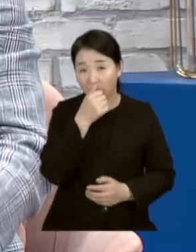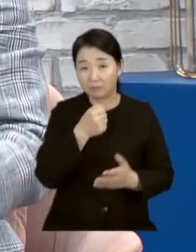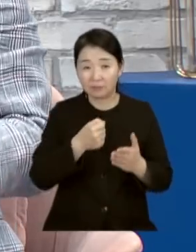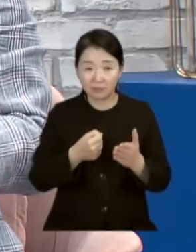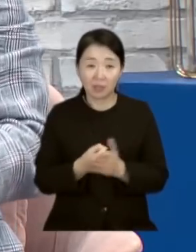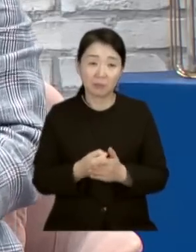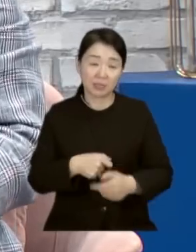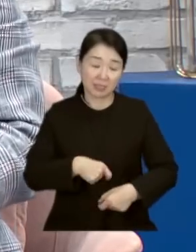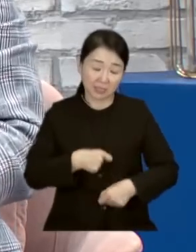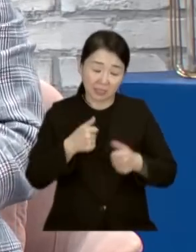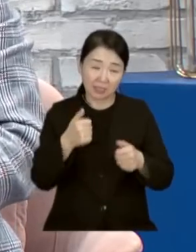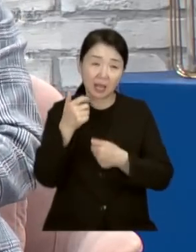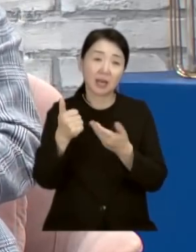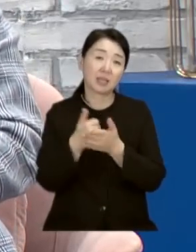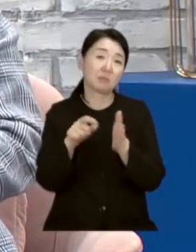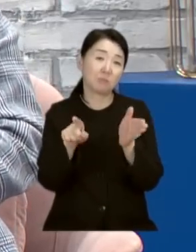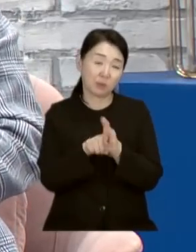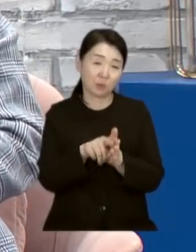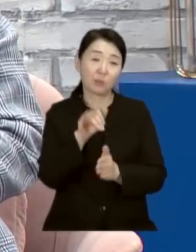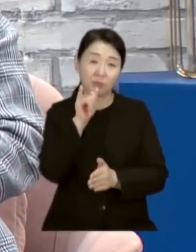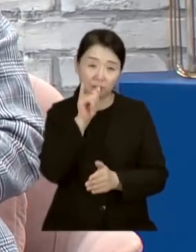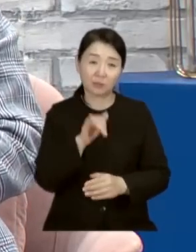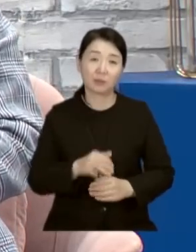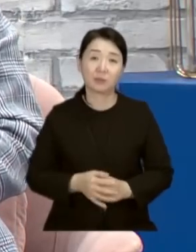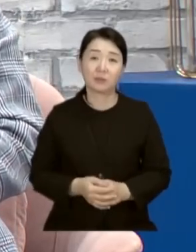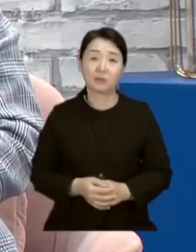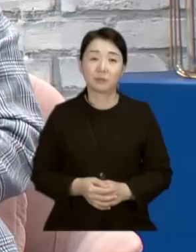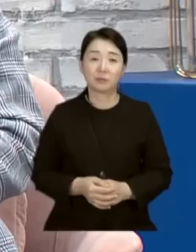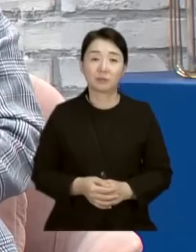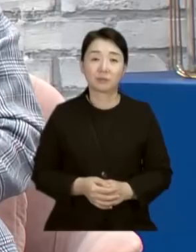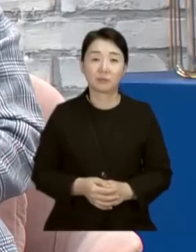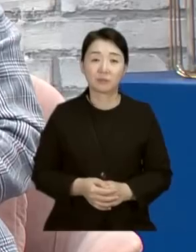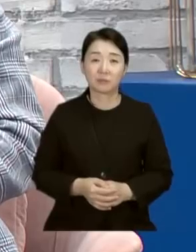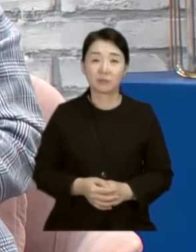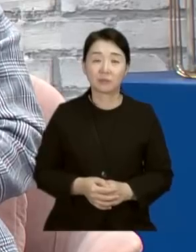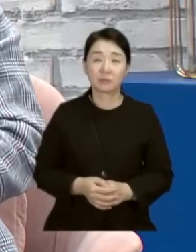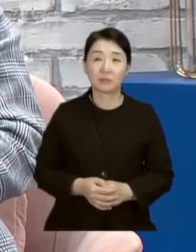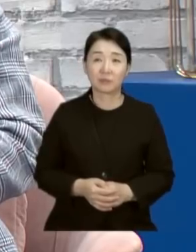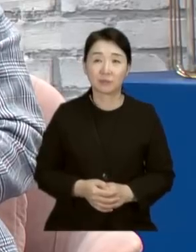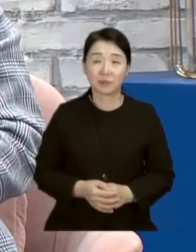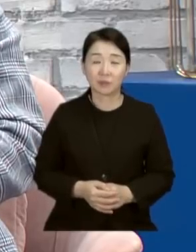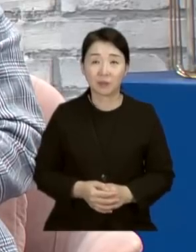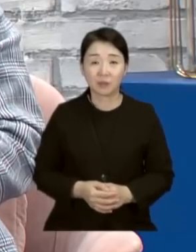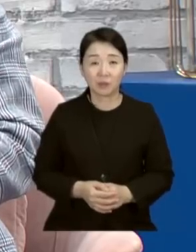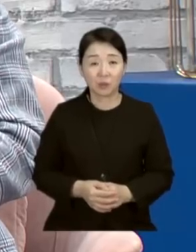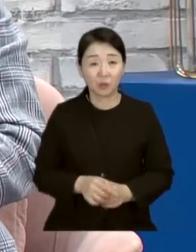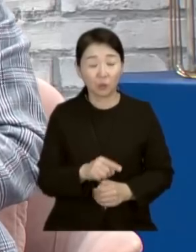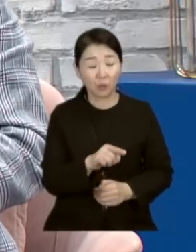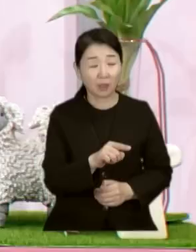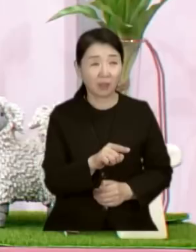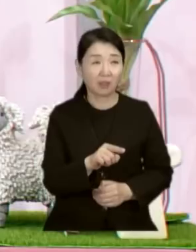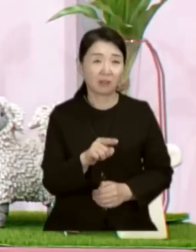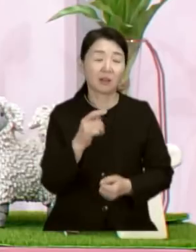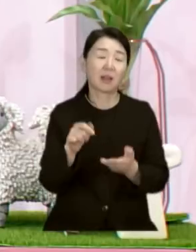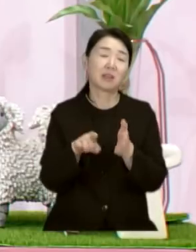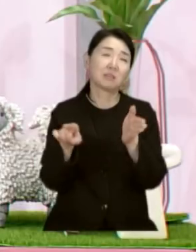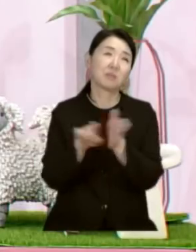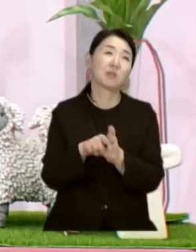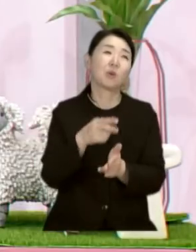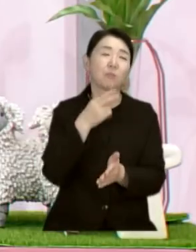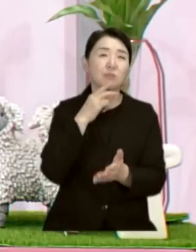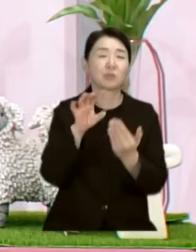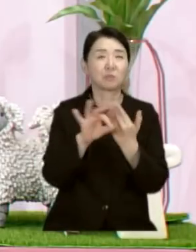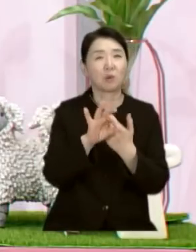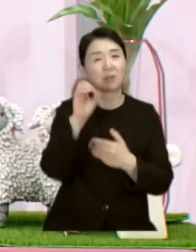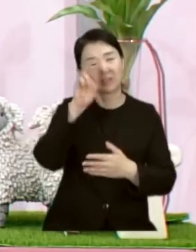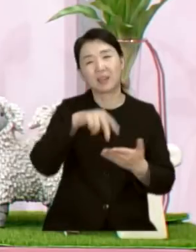그래도 지금 신실한 하나님을 믿고 있는 상태잖아요. 맞아요. 그죠? 내가 보니까 그거 없었으면 집사님 자빠졌어. 저 넘어졌을 것 같아요.